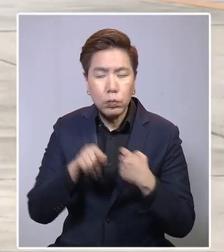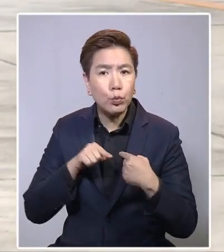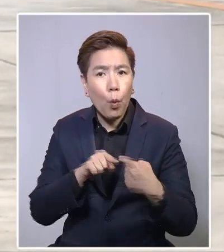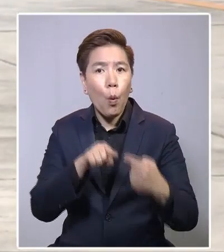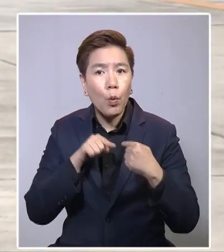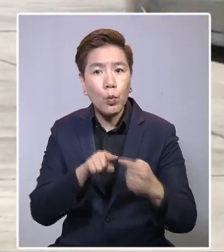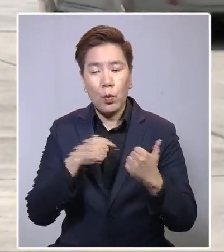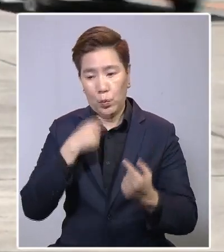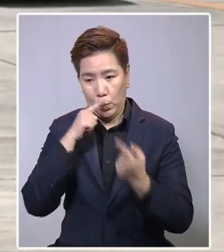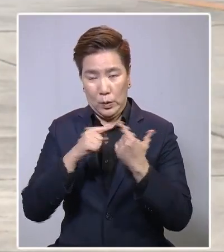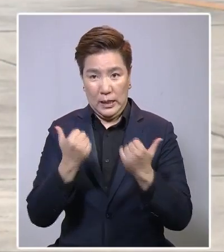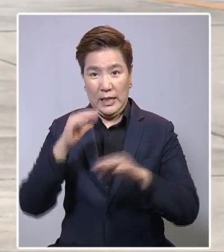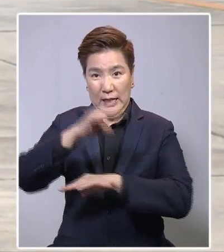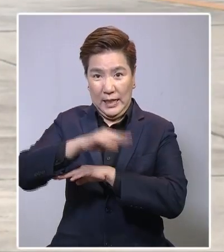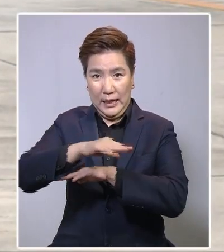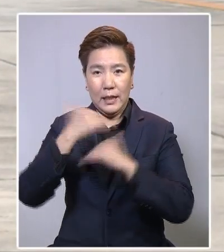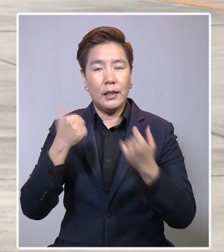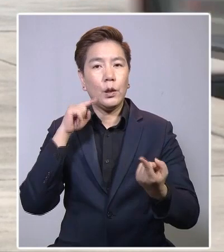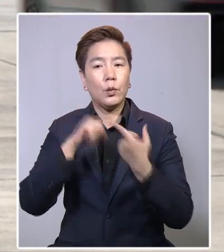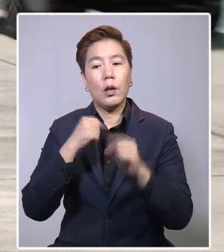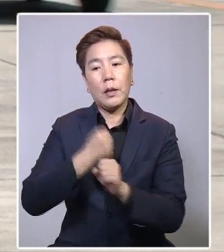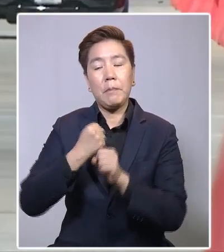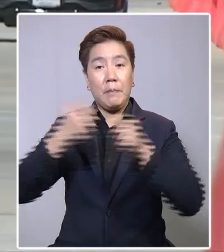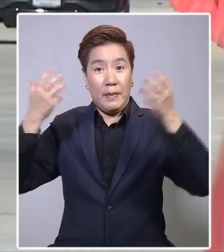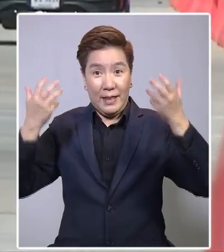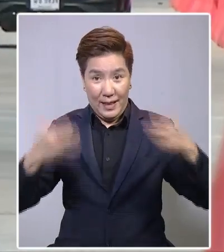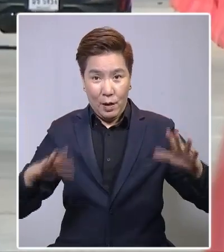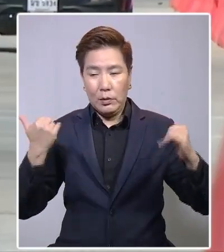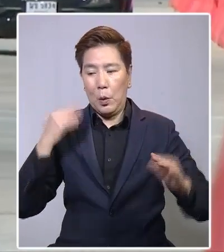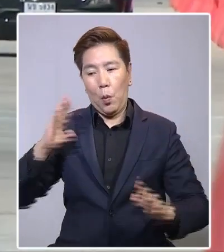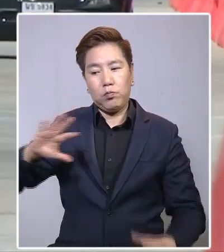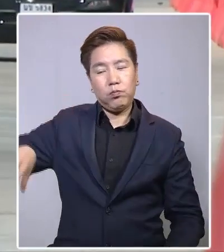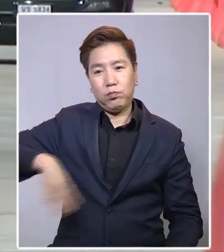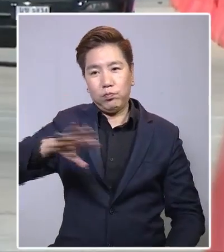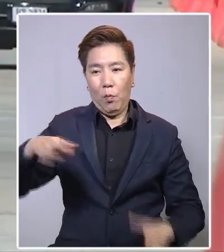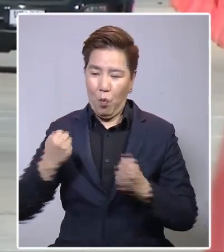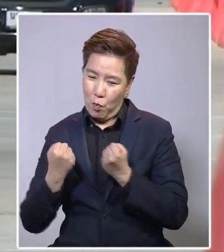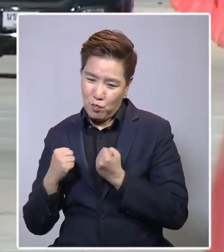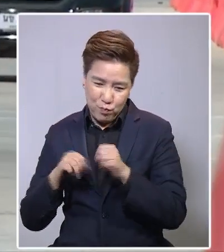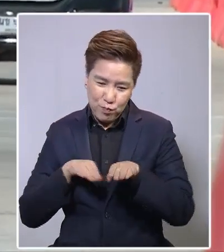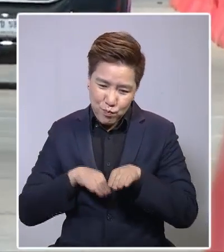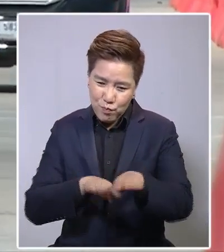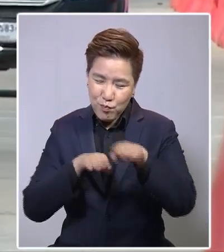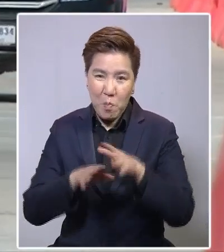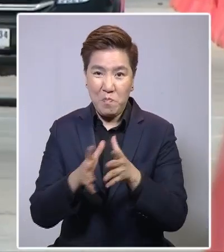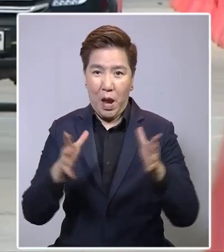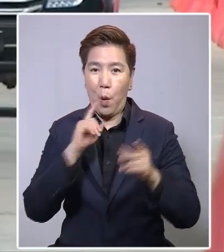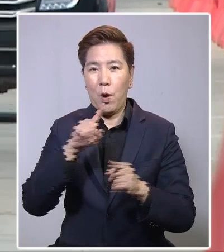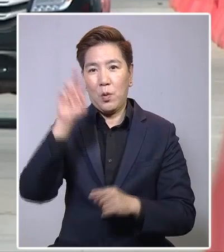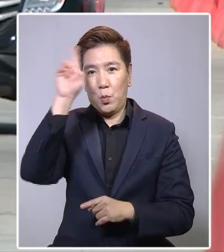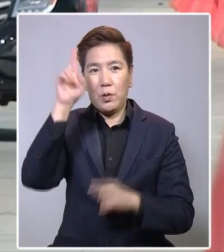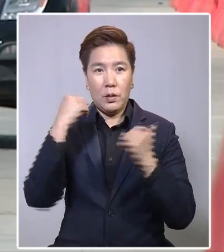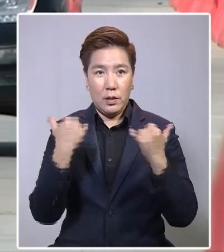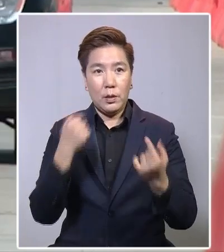ะและคาดว่าในช่วงเย็นวันนี้ซึ่งเป็นช่วงเวลาหลังเลิกงานก็จะมีปริมาณลดเยอะขึ้นกว่าในช่วงกลาง